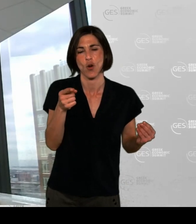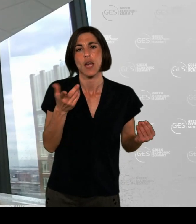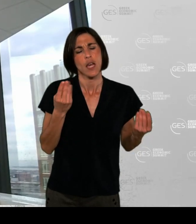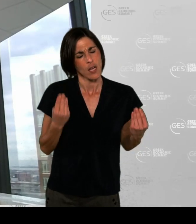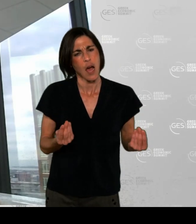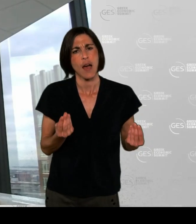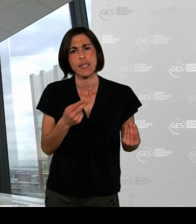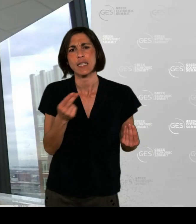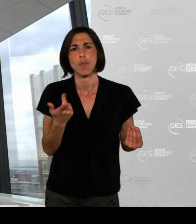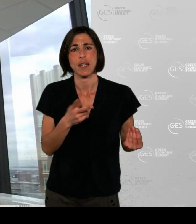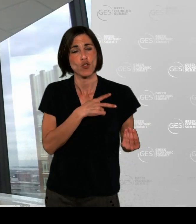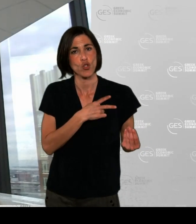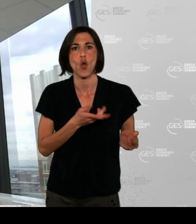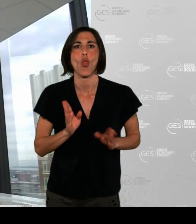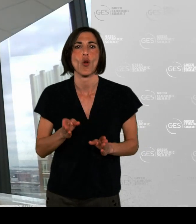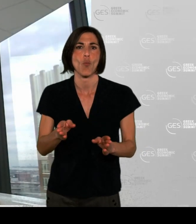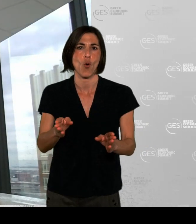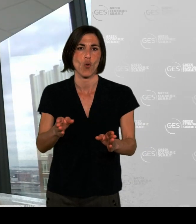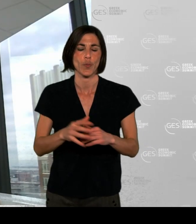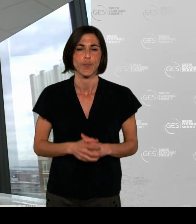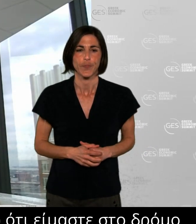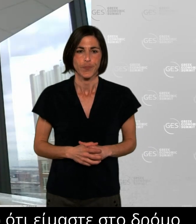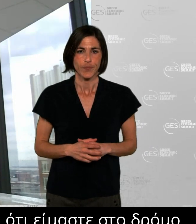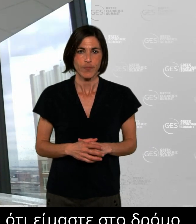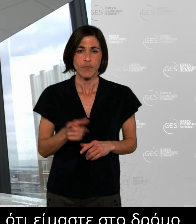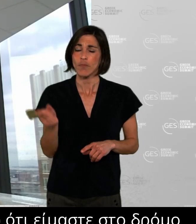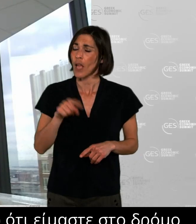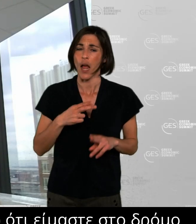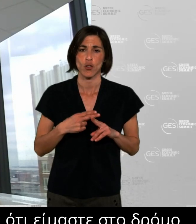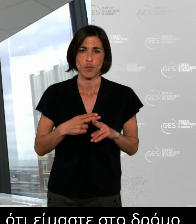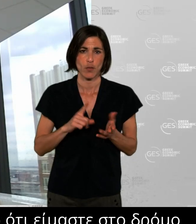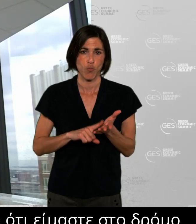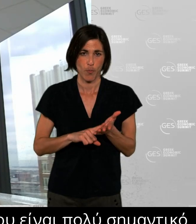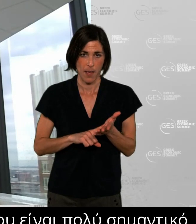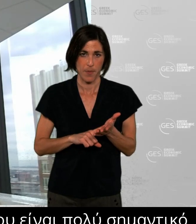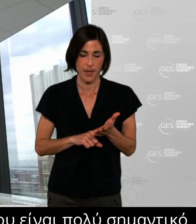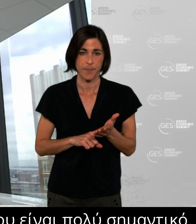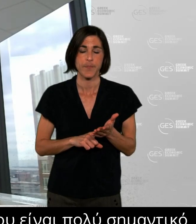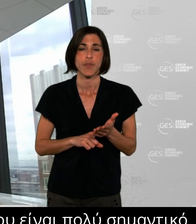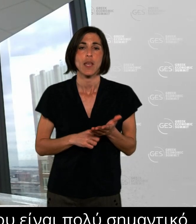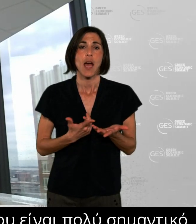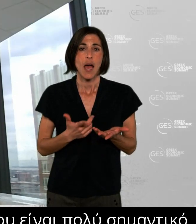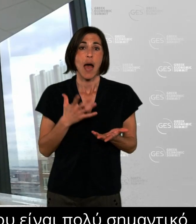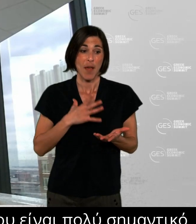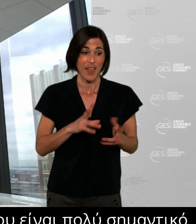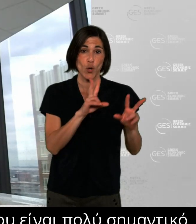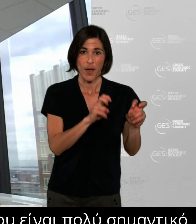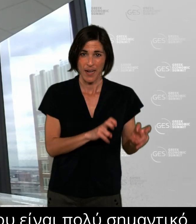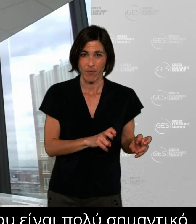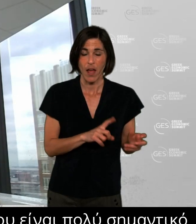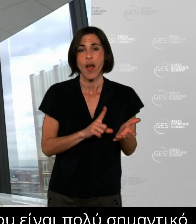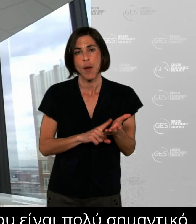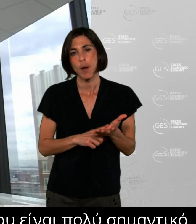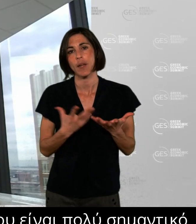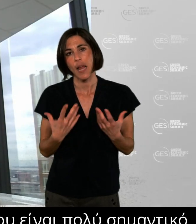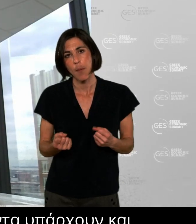τέλος, είμαστε στο σωστό δρόμο. Ένα που είναι πολύ σημαντικό που πρέπει να υπάρξει, είναι ότι για να υπάρξει έρευνα πρέπει να υπάρχουν και υποδομές. Δεν